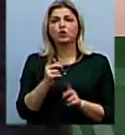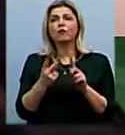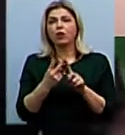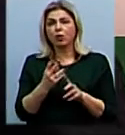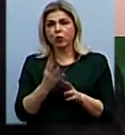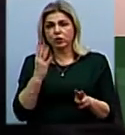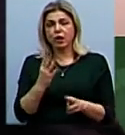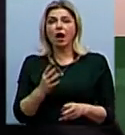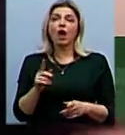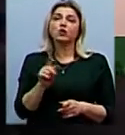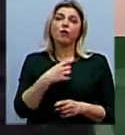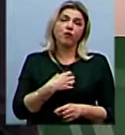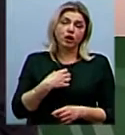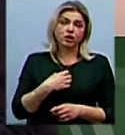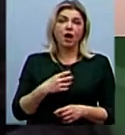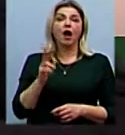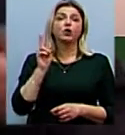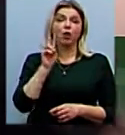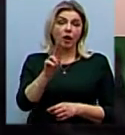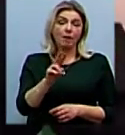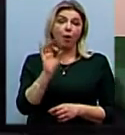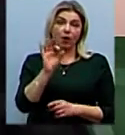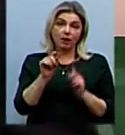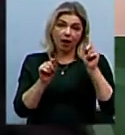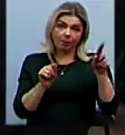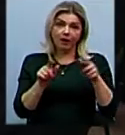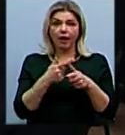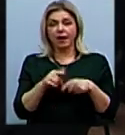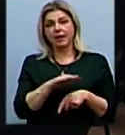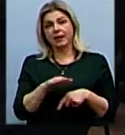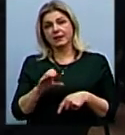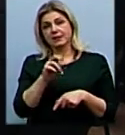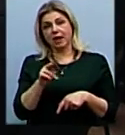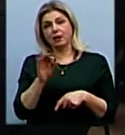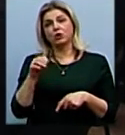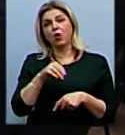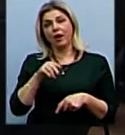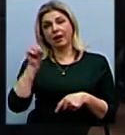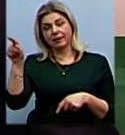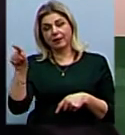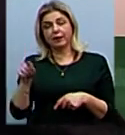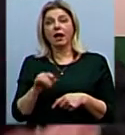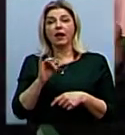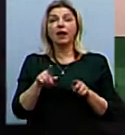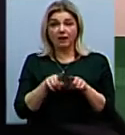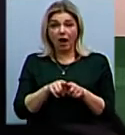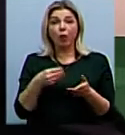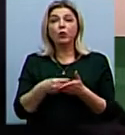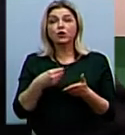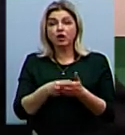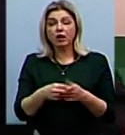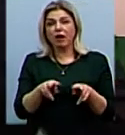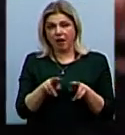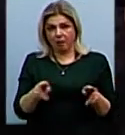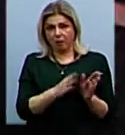район, либо детский сад на Северном, либо одно и то же, либо, ну, то есть, а и сейчас формирование бюджета происходит по такому же принципу, никакому, то